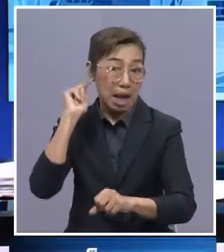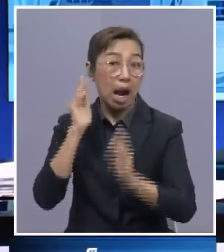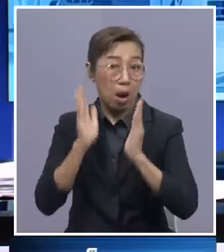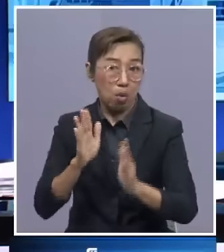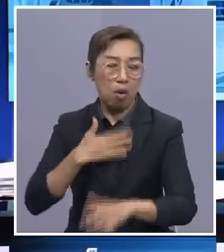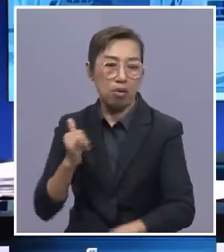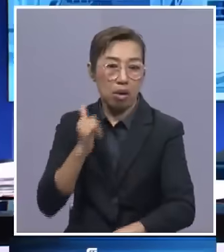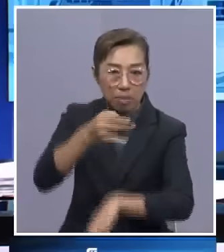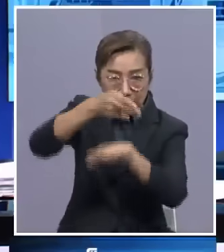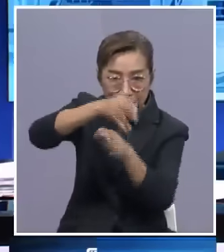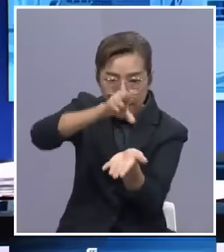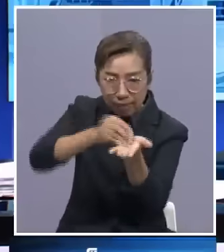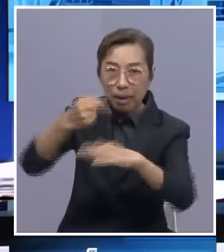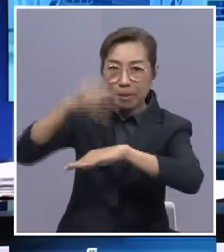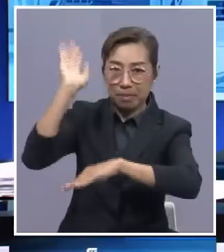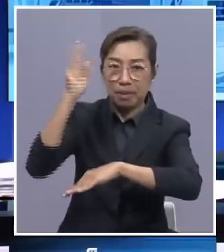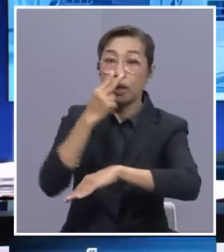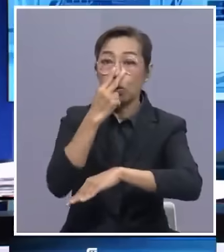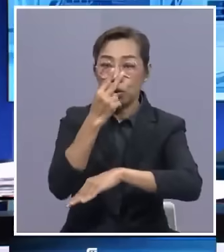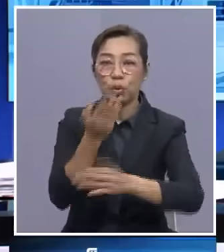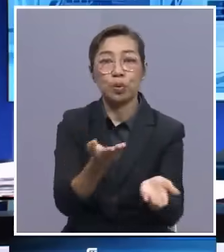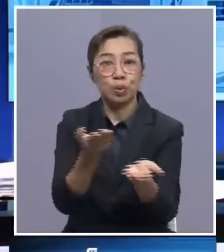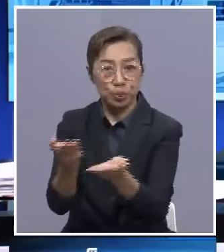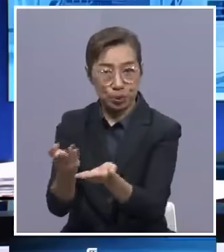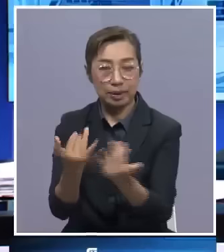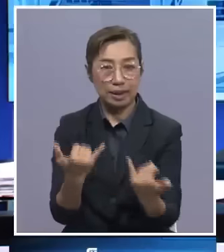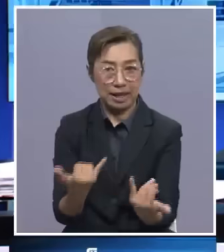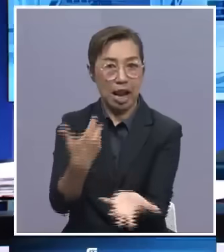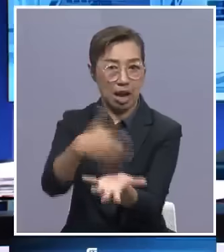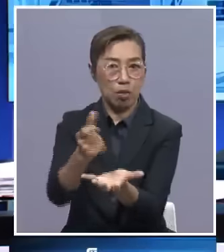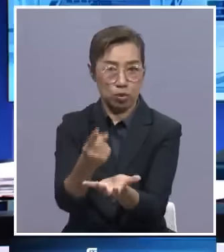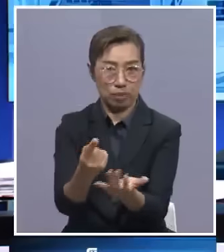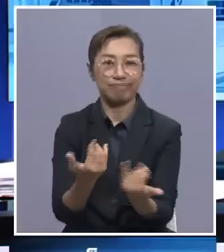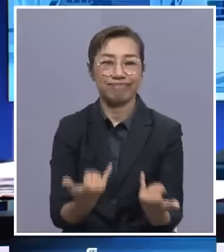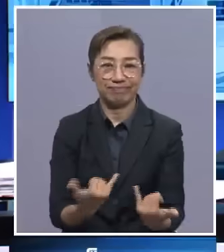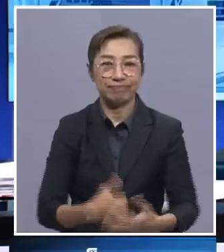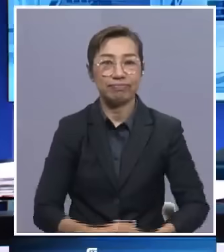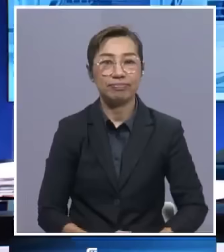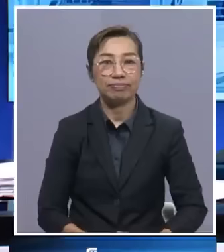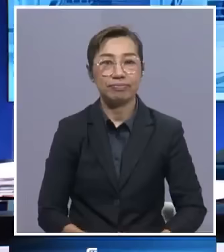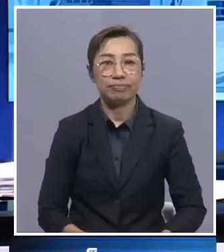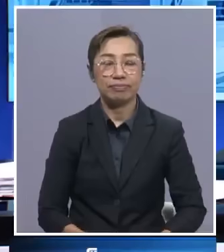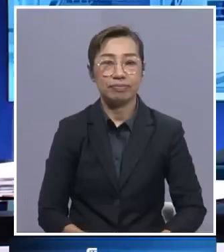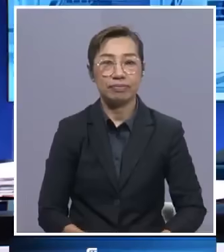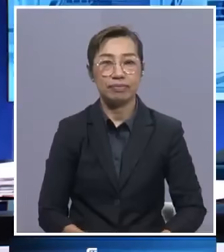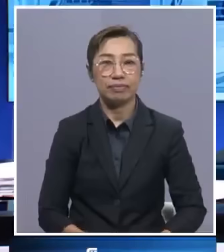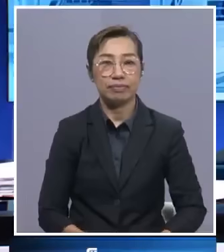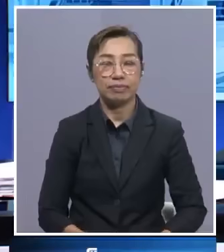ทีวีไปเกาะติดบรรยากาศอยู่ที่นั่นนะครับติดตามได้จากคุณอโนทัยสกุลทองรายงานเข้ามามาครับเชิญครับเชิญ